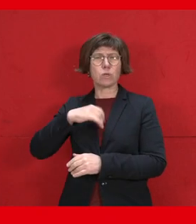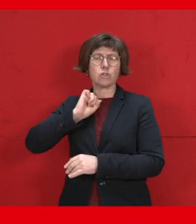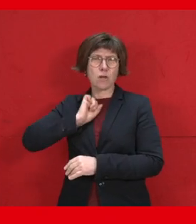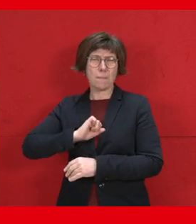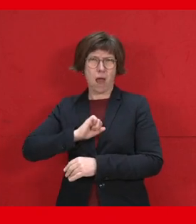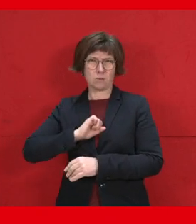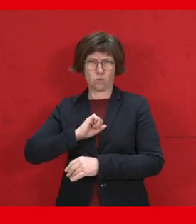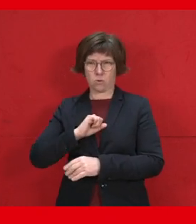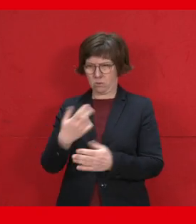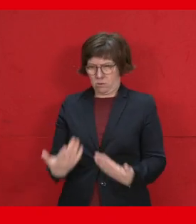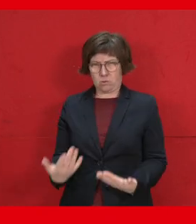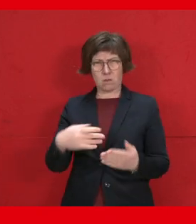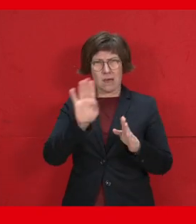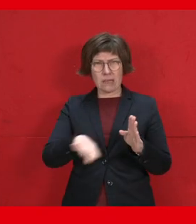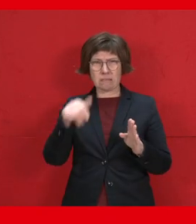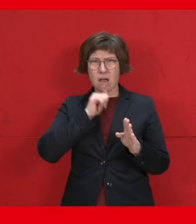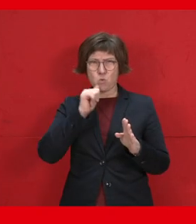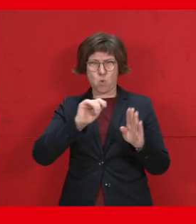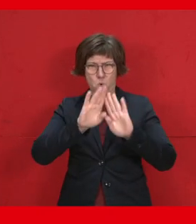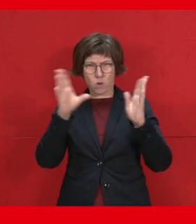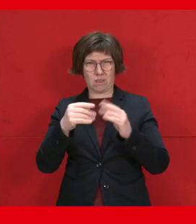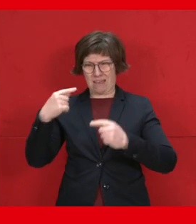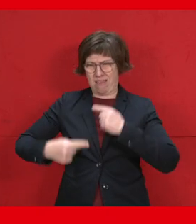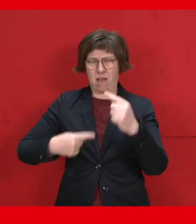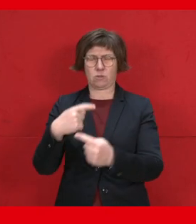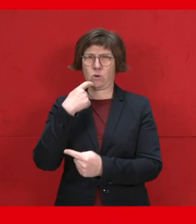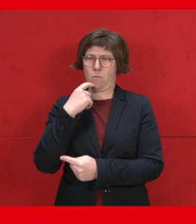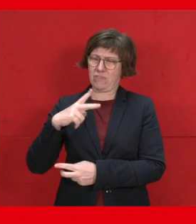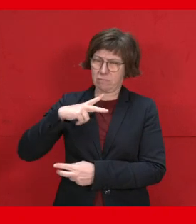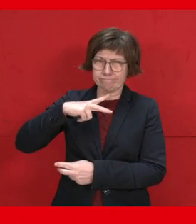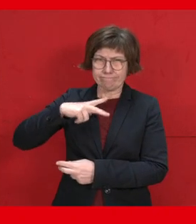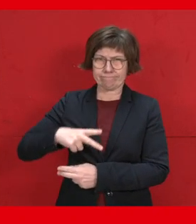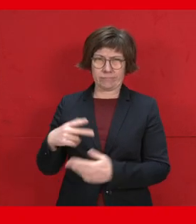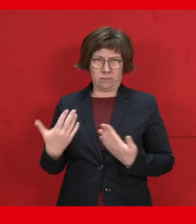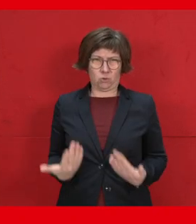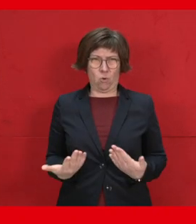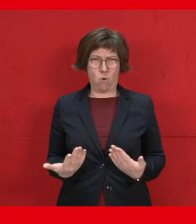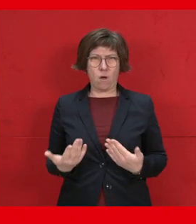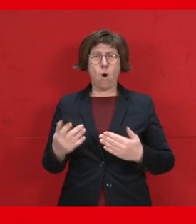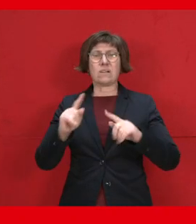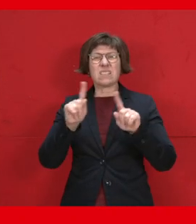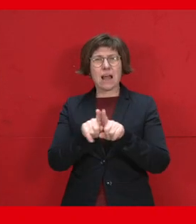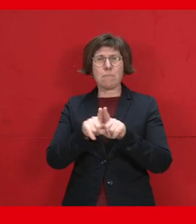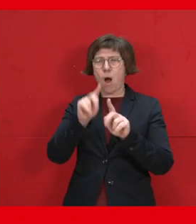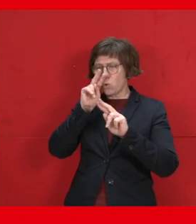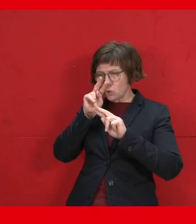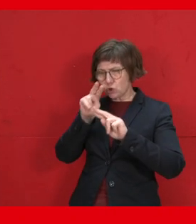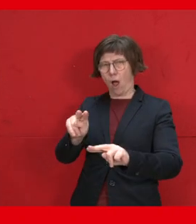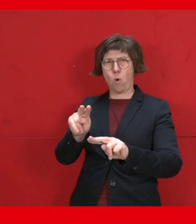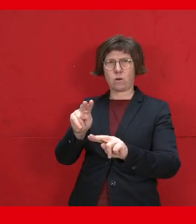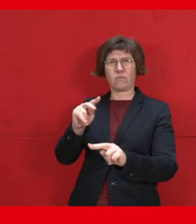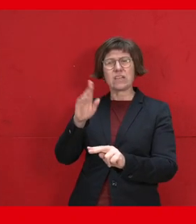Belastungen, unter denen Kinder und die gesamte junge Generation derzeit leiden. Und bei all dem geht es auch ums Gesehenwerden, ums